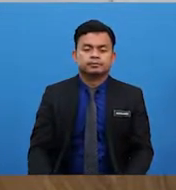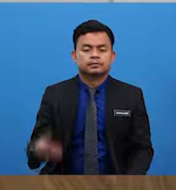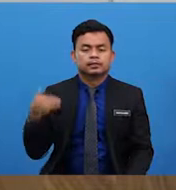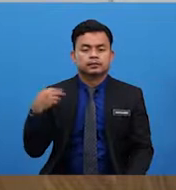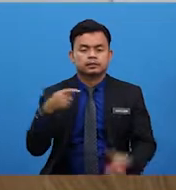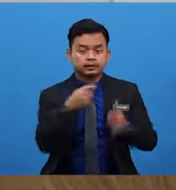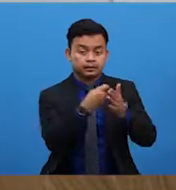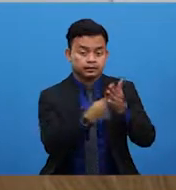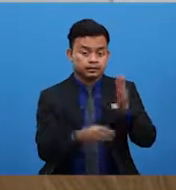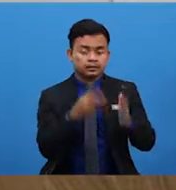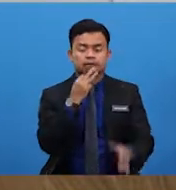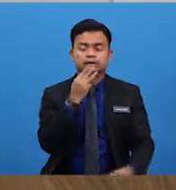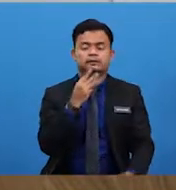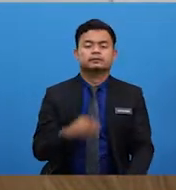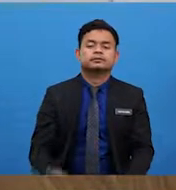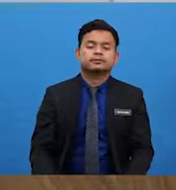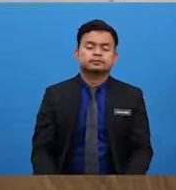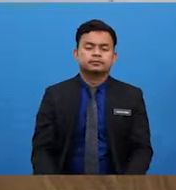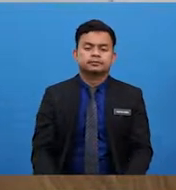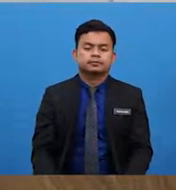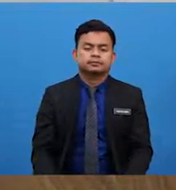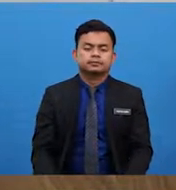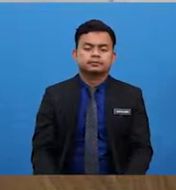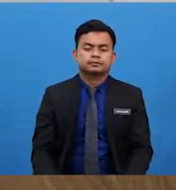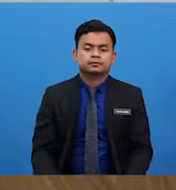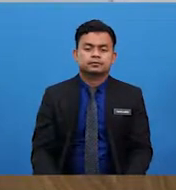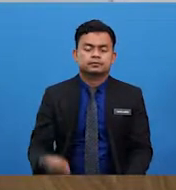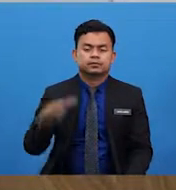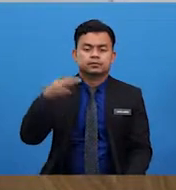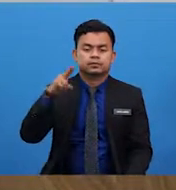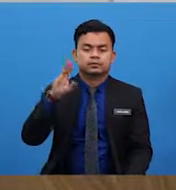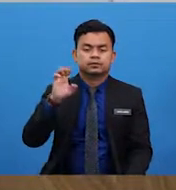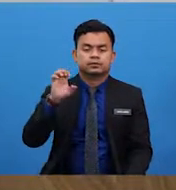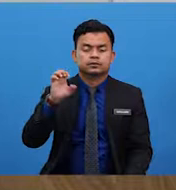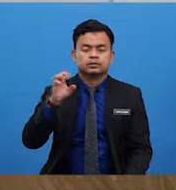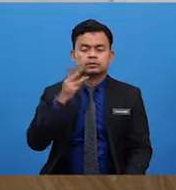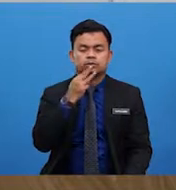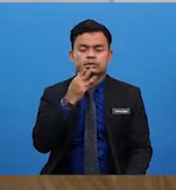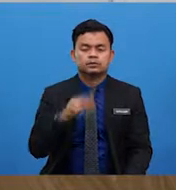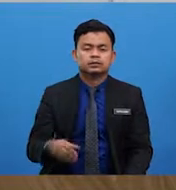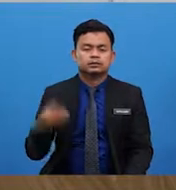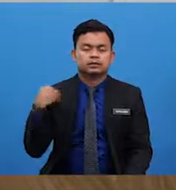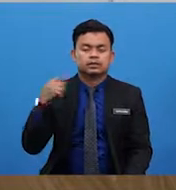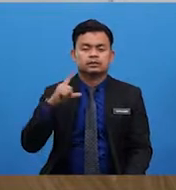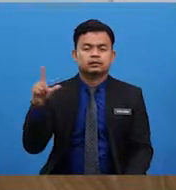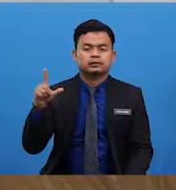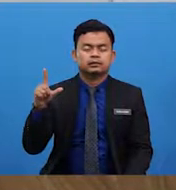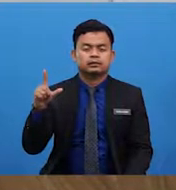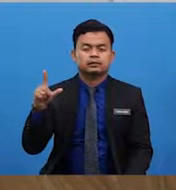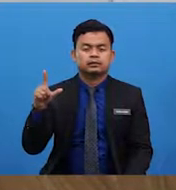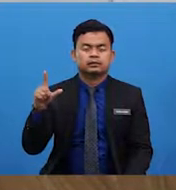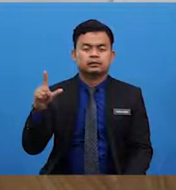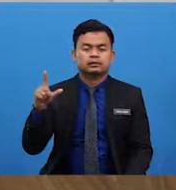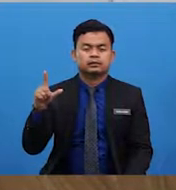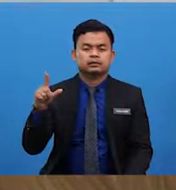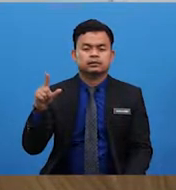pewarna Oke ada ini lewat New Day intensity warna Oke kalau hewan Nagita Panji warnet di